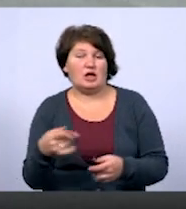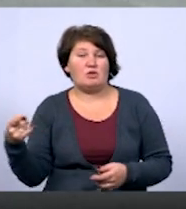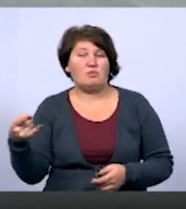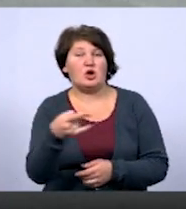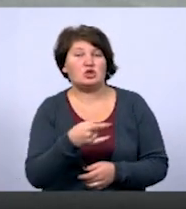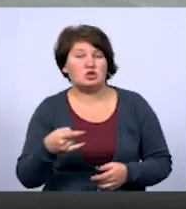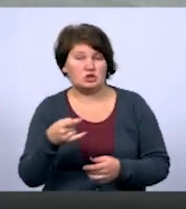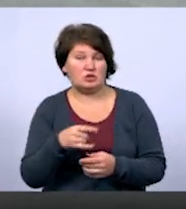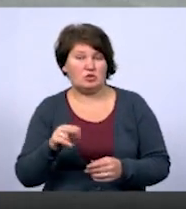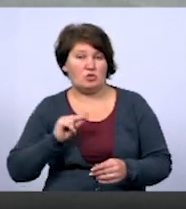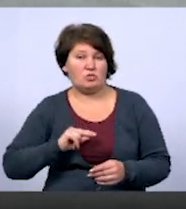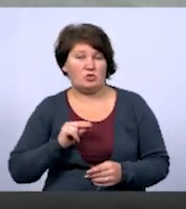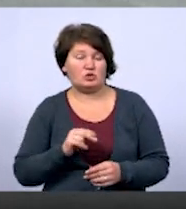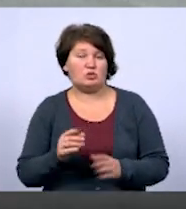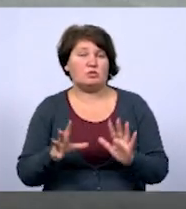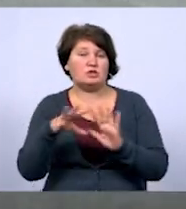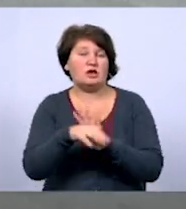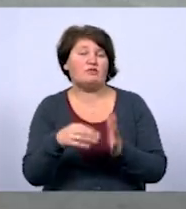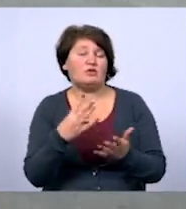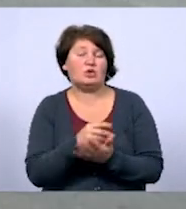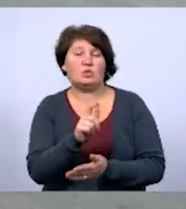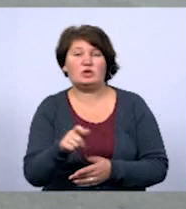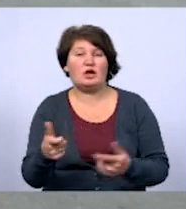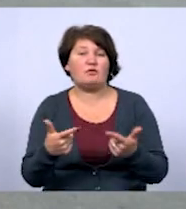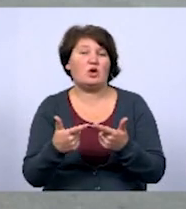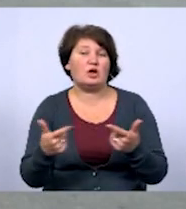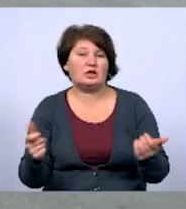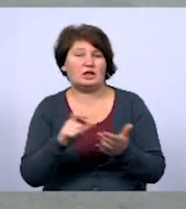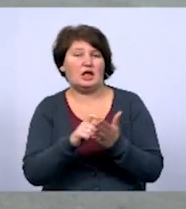котеджах, поселяв своїх людей.